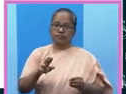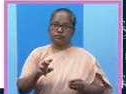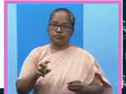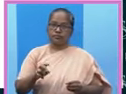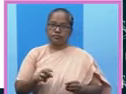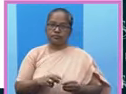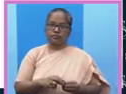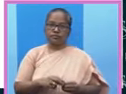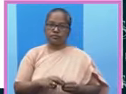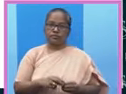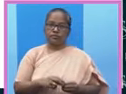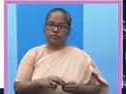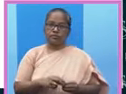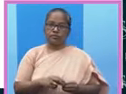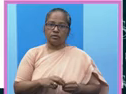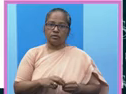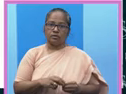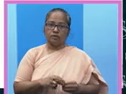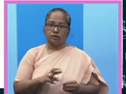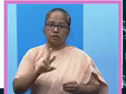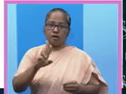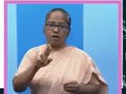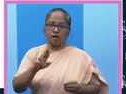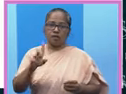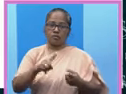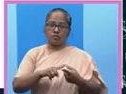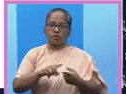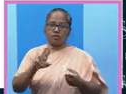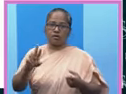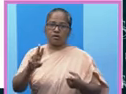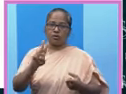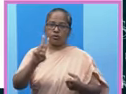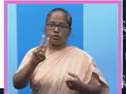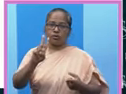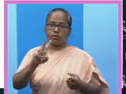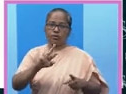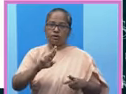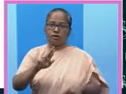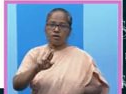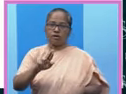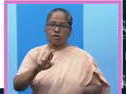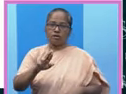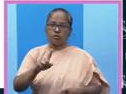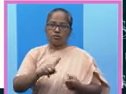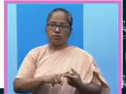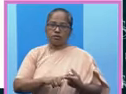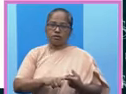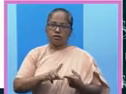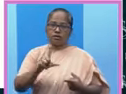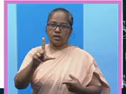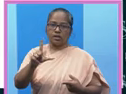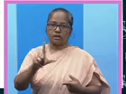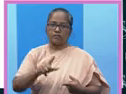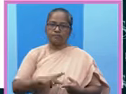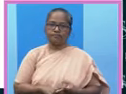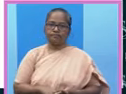வில்லி நீளம், இங்கேருந்து ஒரு ஆரம், இந்த ஆரமும் இந்த ஆரமும் இரண்டு ஆரங்கள் சேர்ந்துச்சுன்னா என்னது? 2r இல்லையா? ஒரு